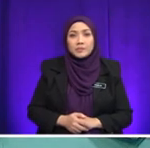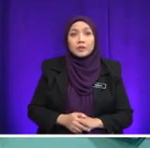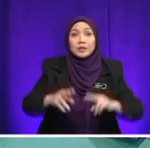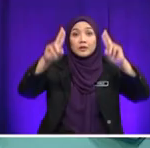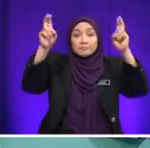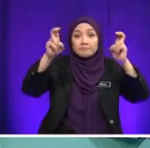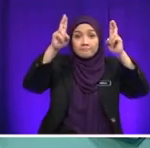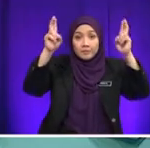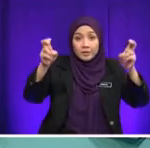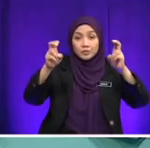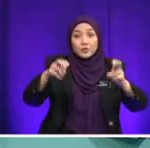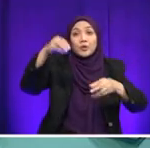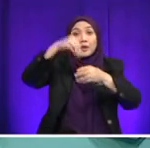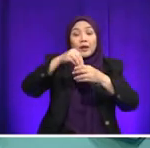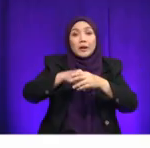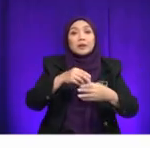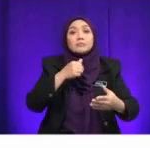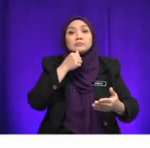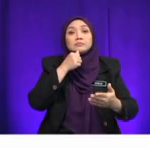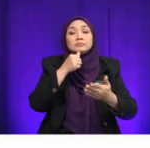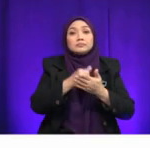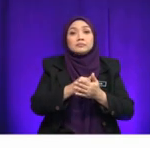Oke jadi sekarang nih